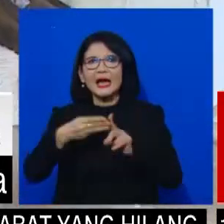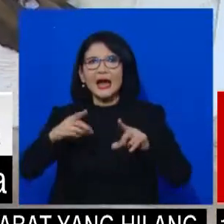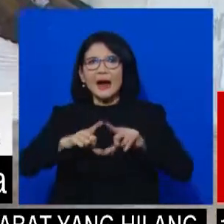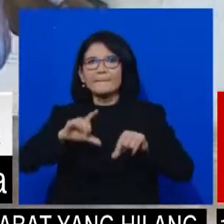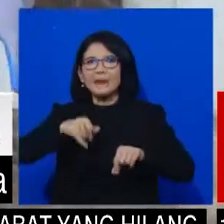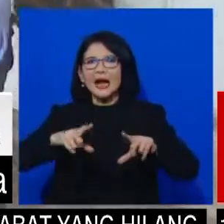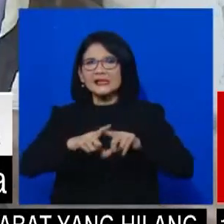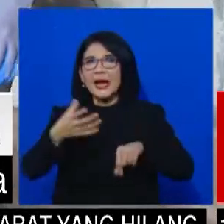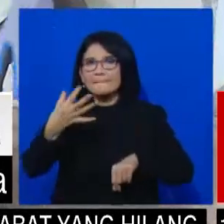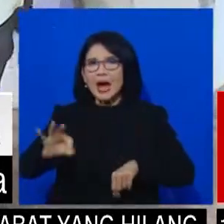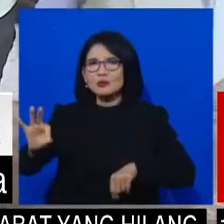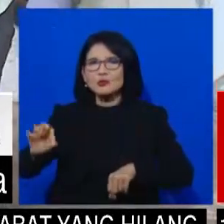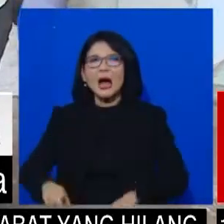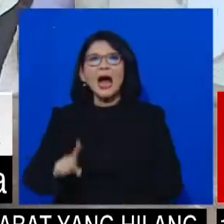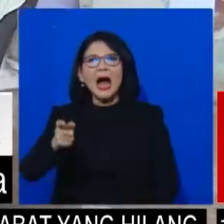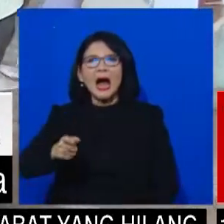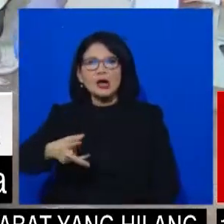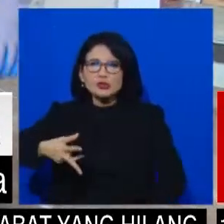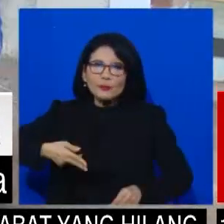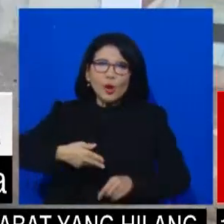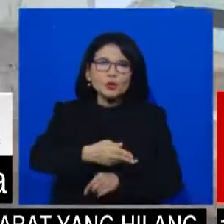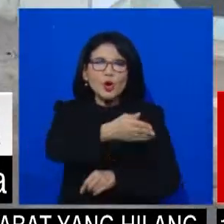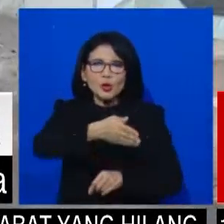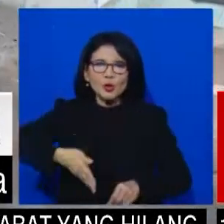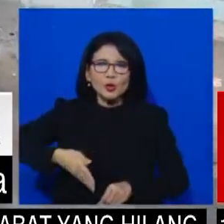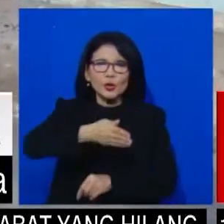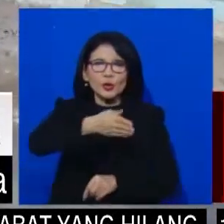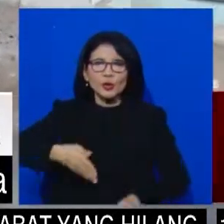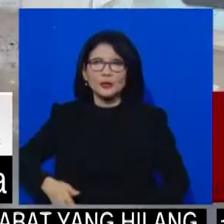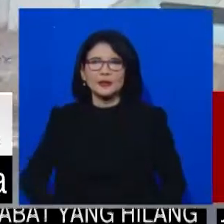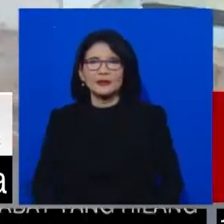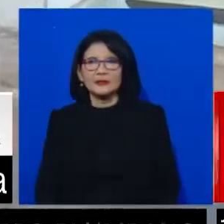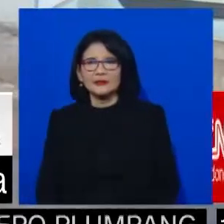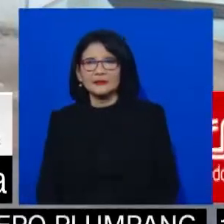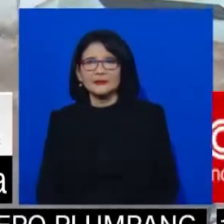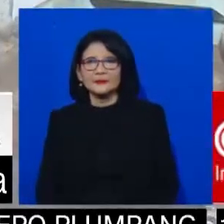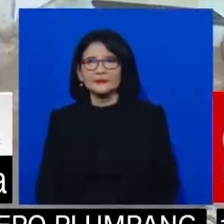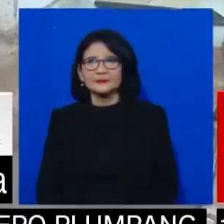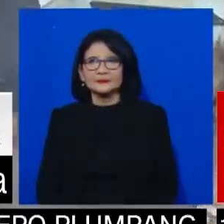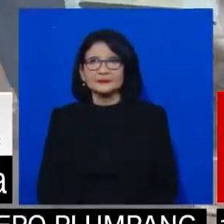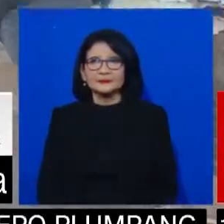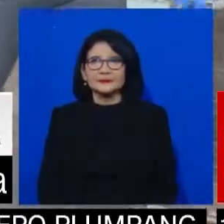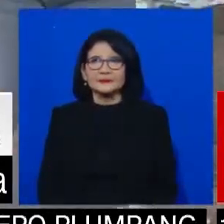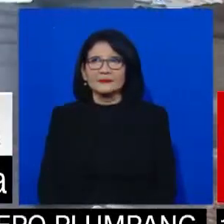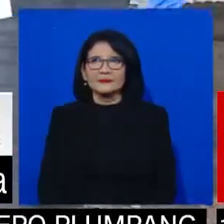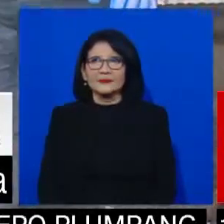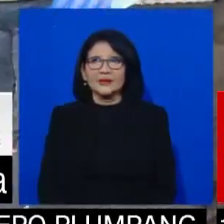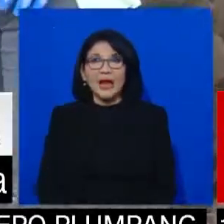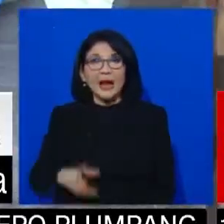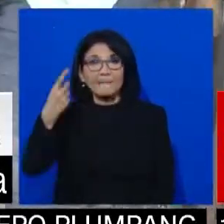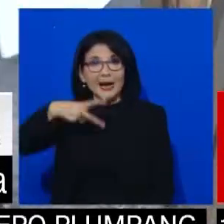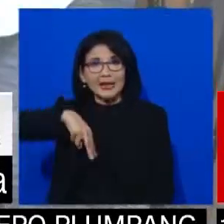baru. Kalau dulu dari tong ya bang ya? Iya. Sekarang dari baja. Dibikin dulu polanya. Pakai jangka. Ada yang